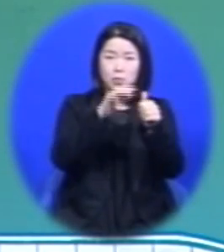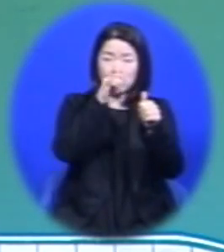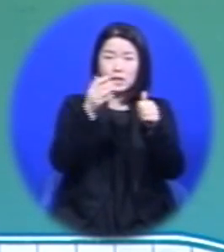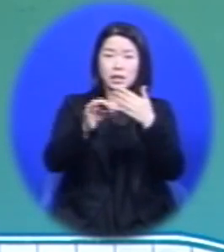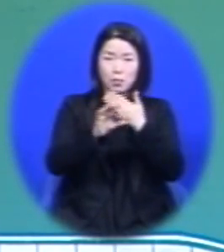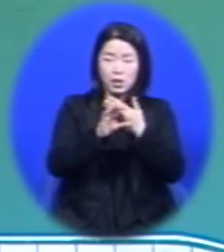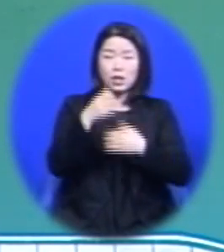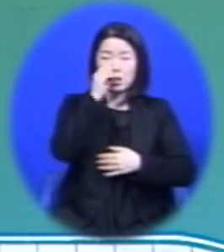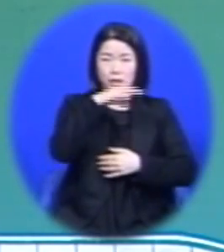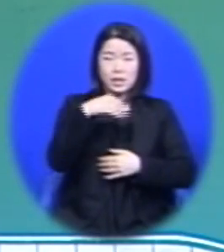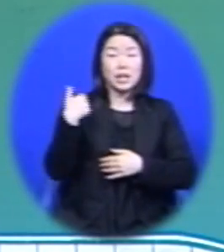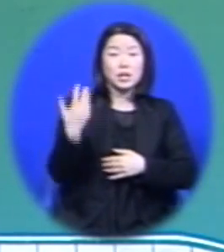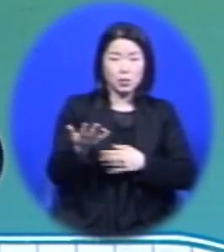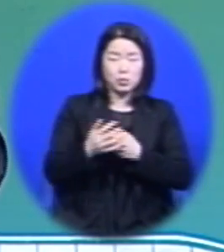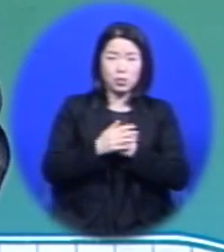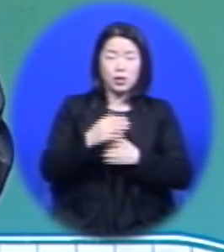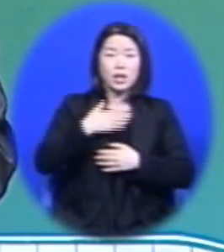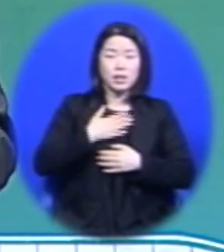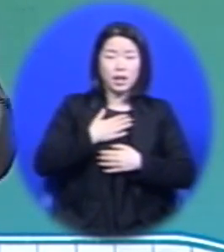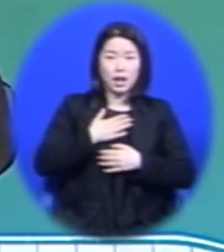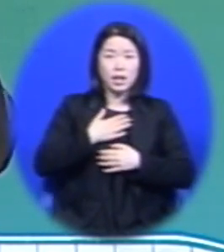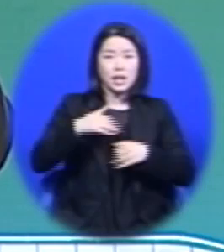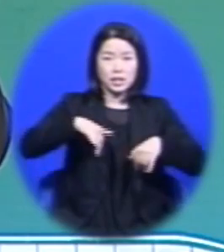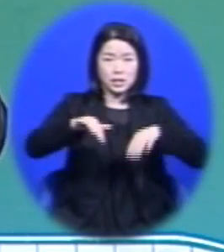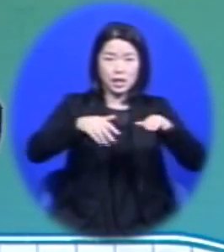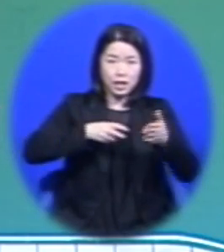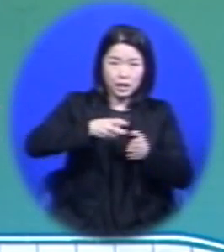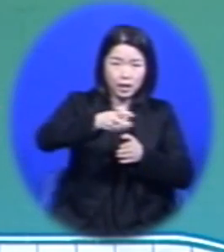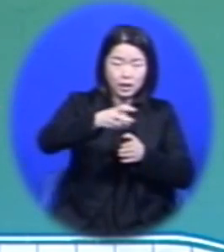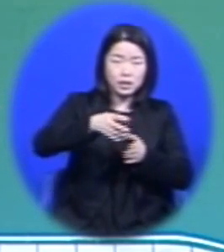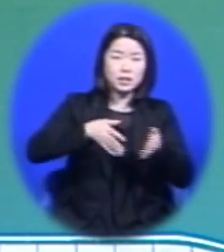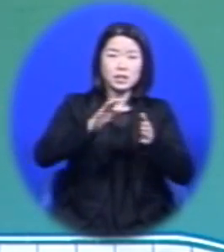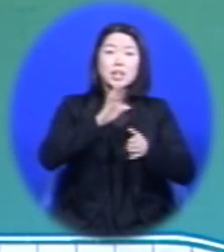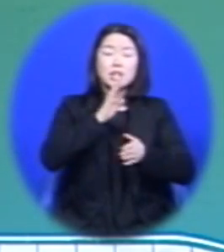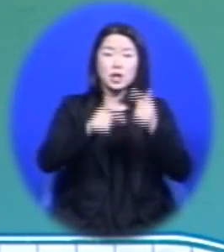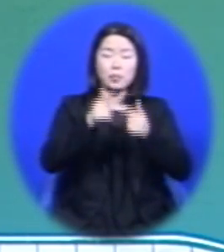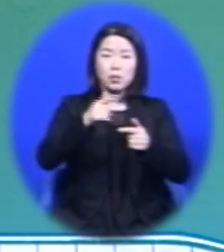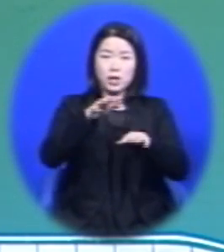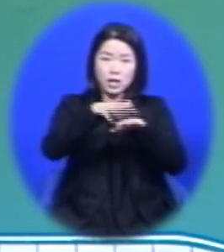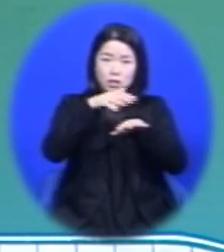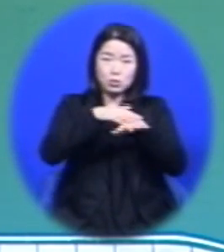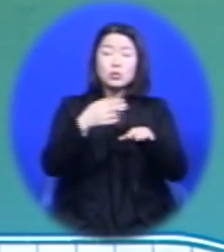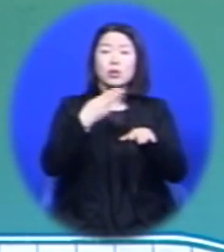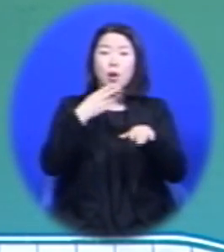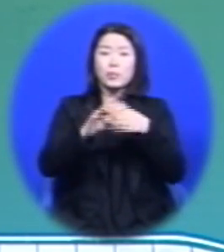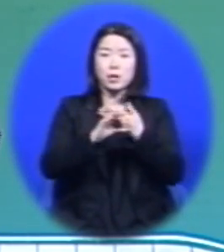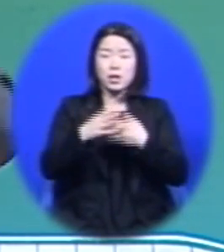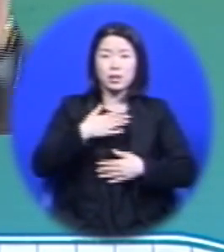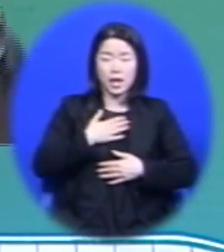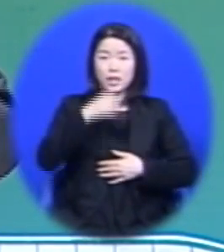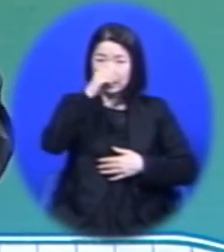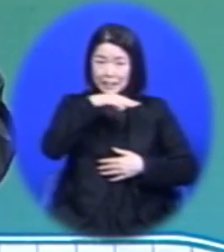그냥 내버려 놔 달라고. 그럼 내가 지나가는 길에 그 참나무에 만약에 손수건이 없다면 나는 이제부터